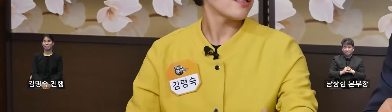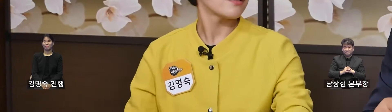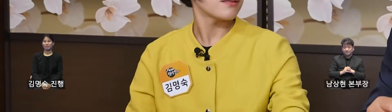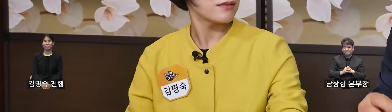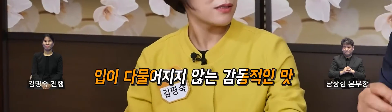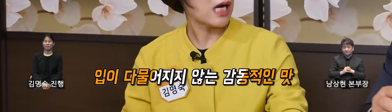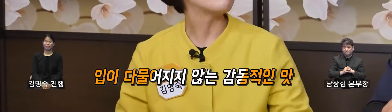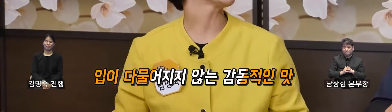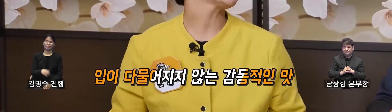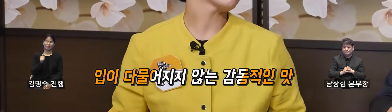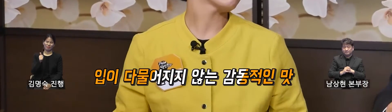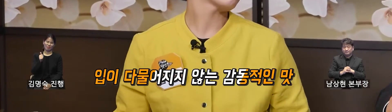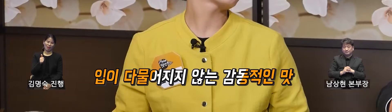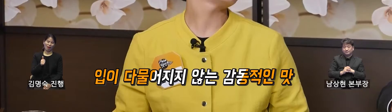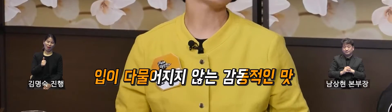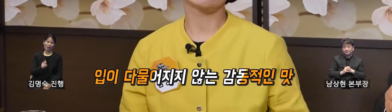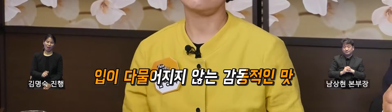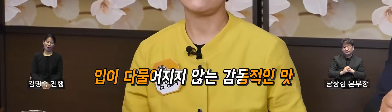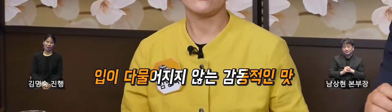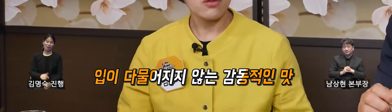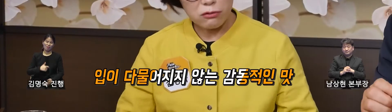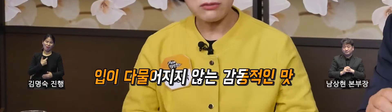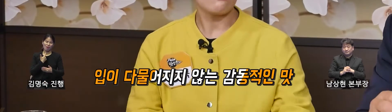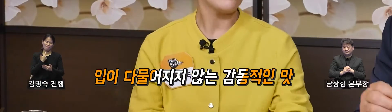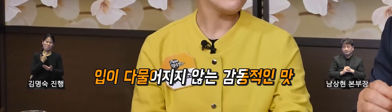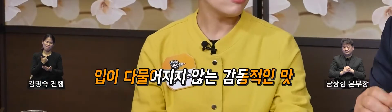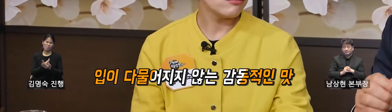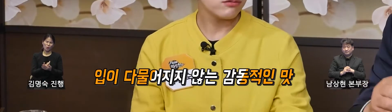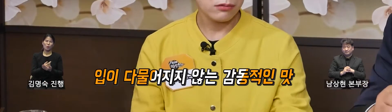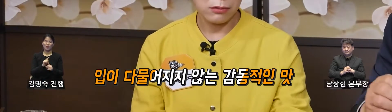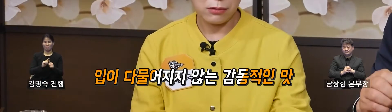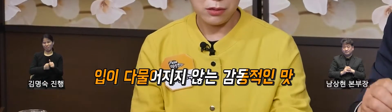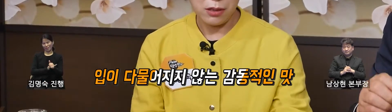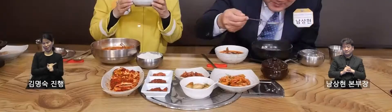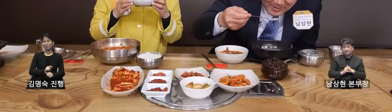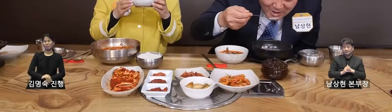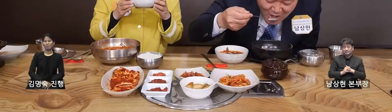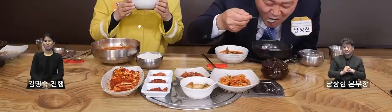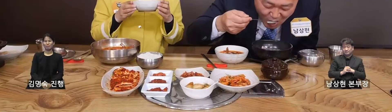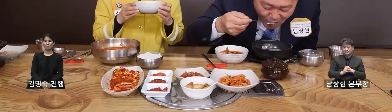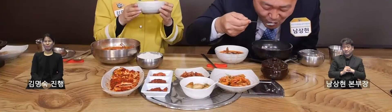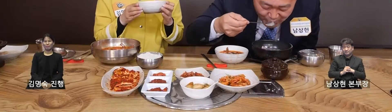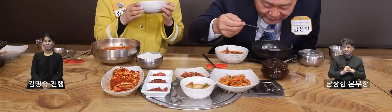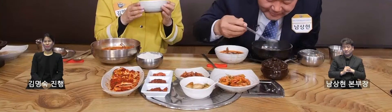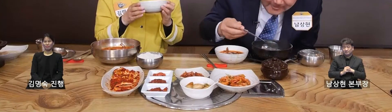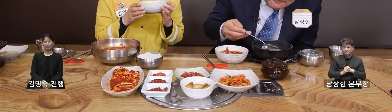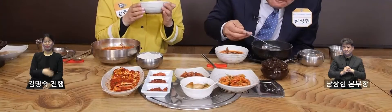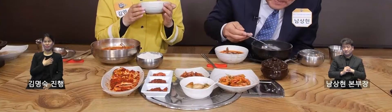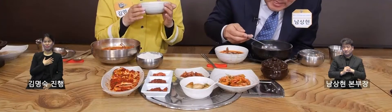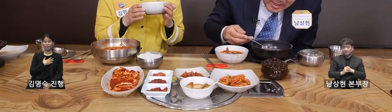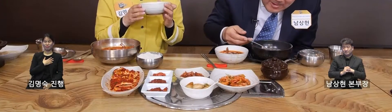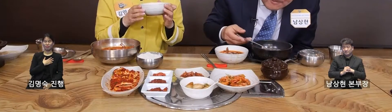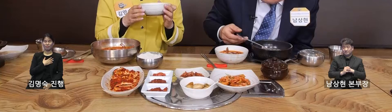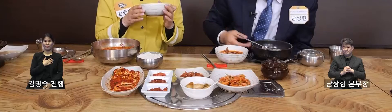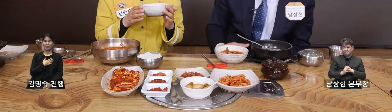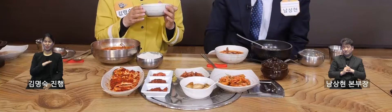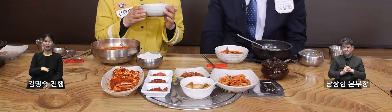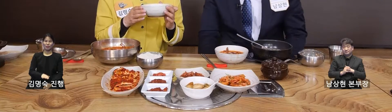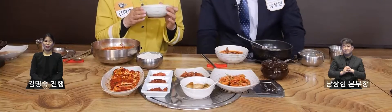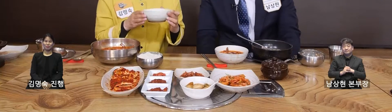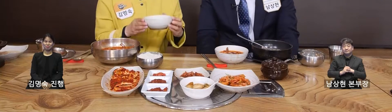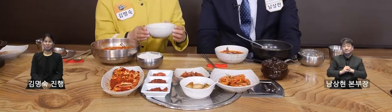와. 감탄사가 그냥 네. 막 절로 나와요. 근데 저희들이